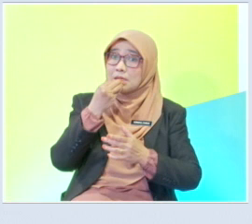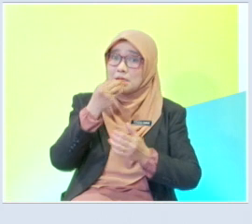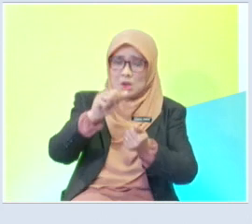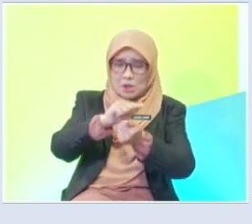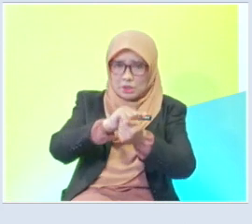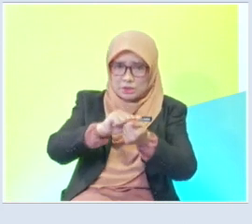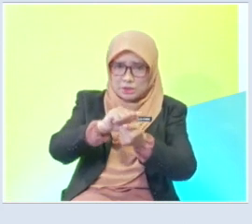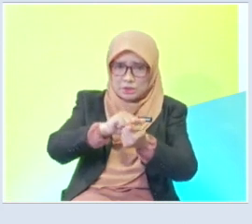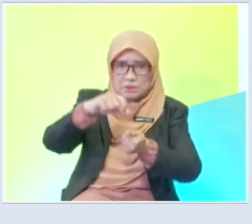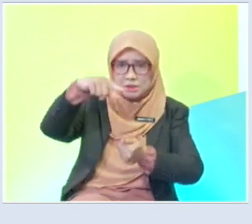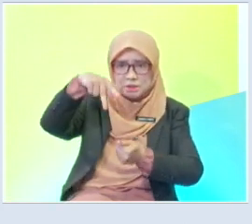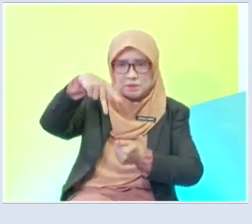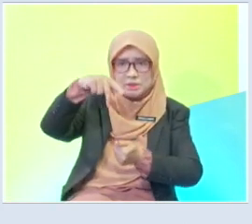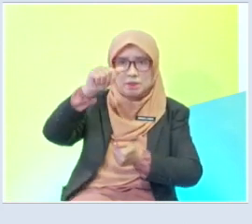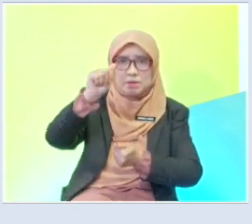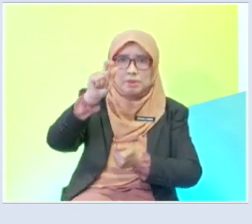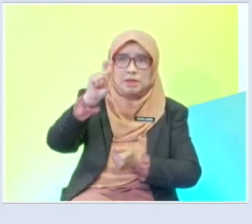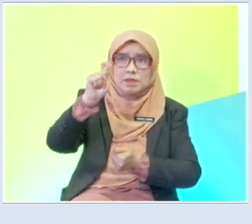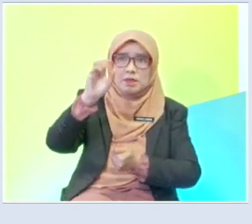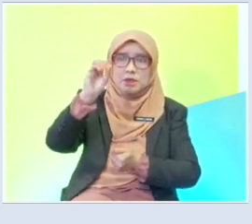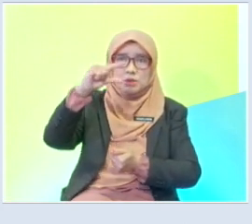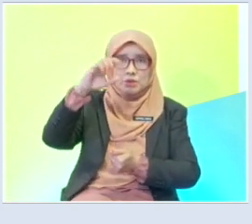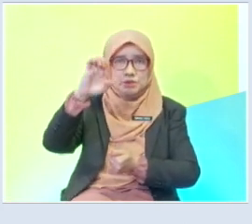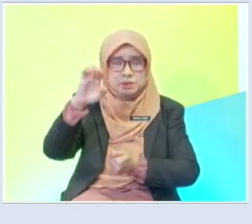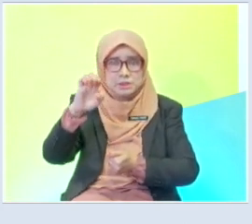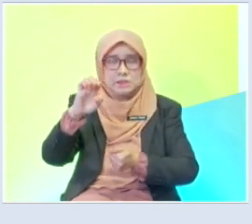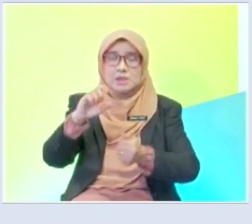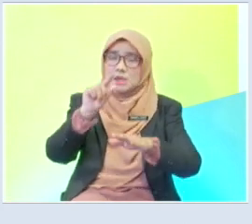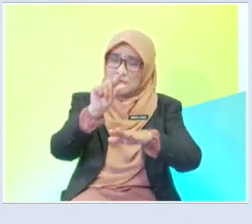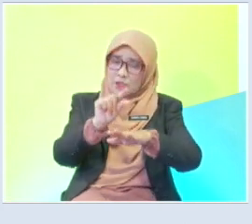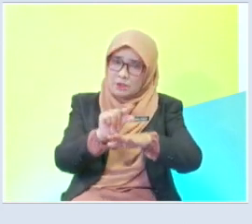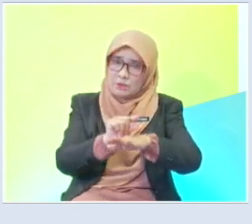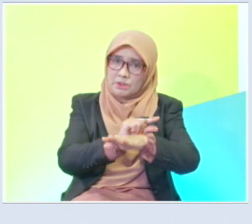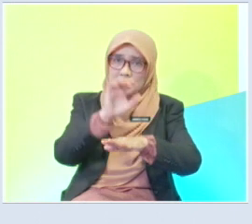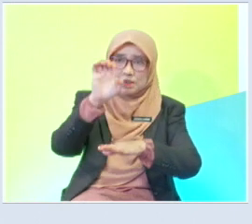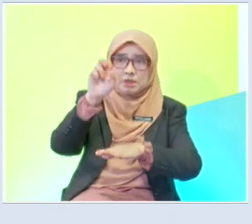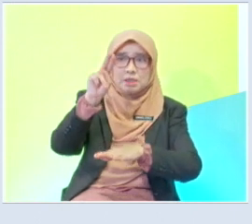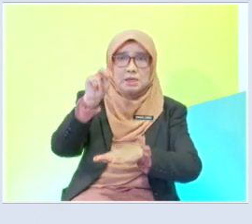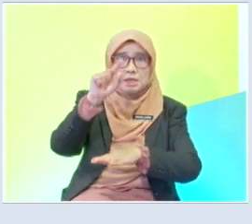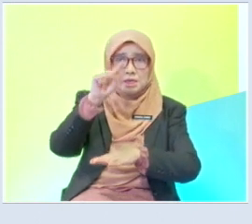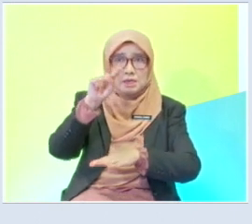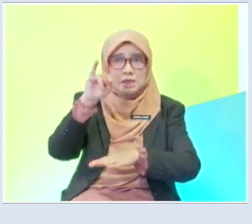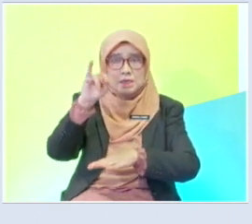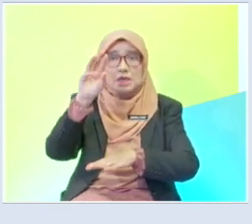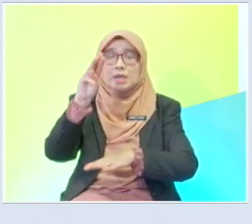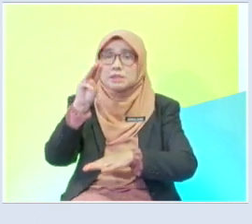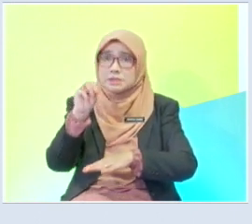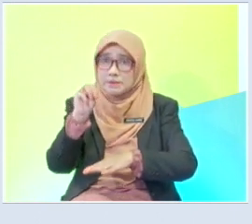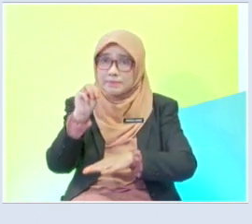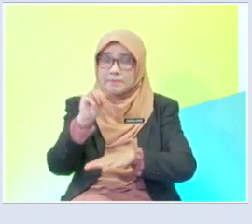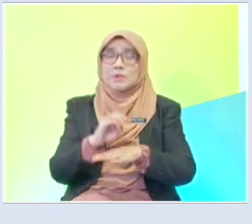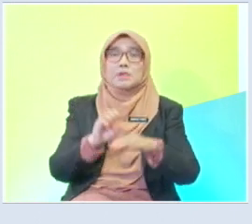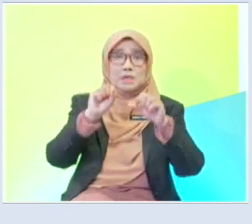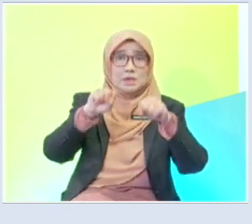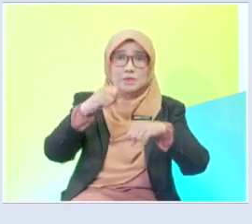dan mencerna patogen menggunakan enzim yang terdapat di dalam sel darah putih. Okey, dekat sini untuk lebih jelas dan